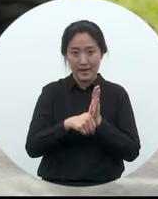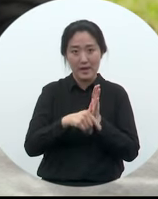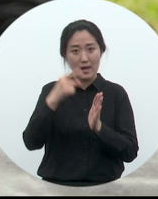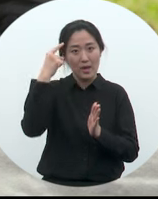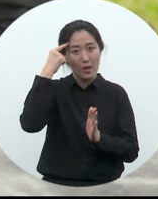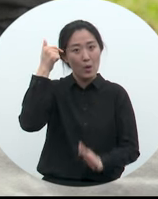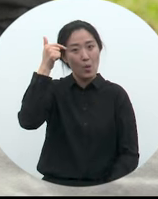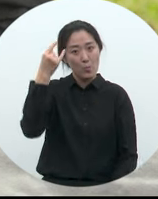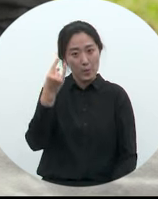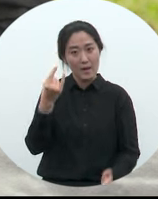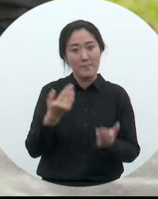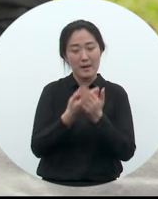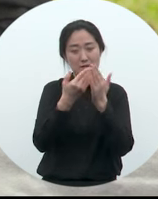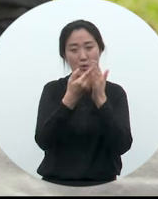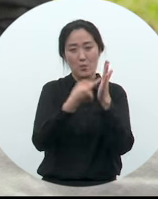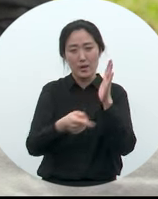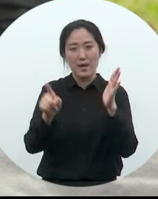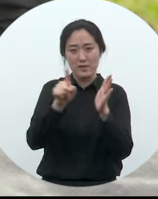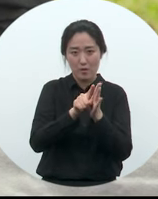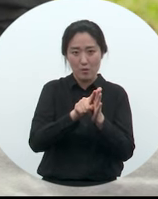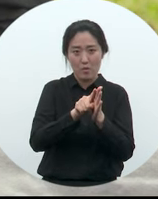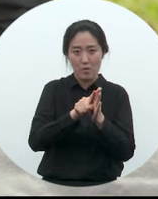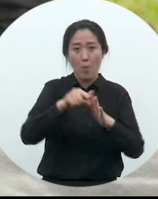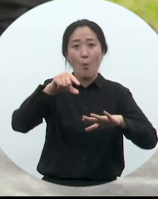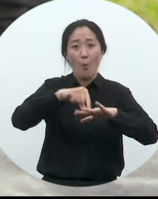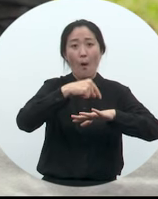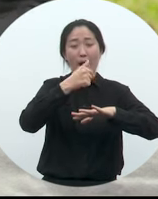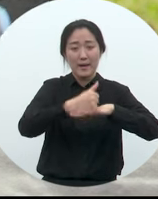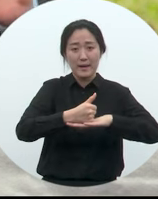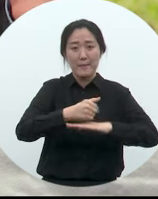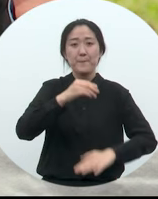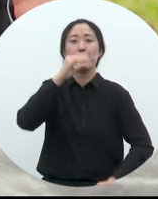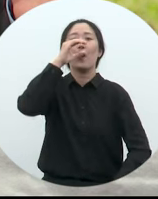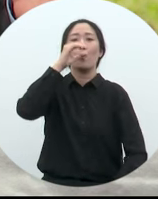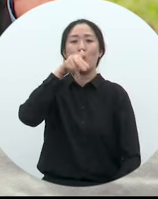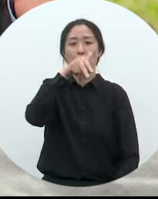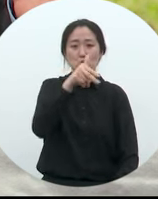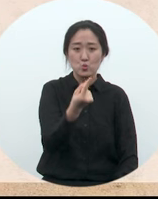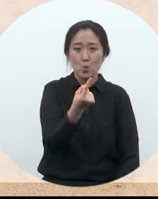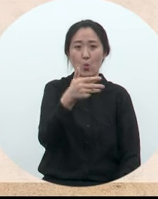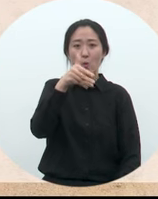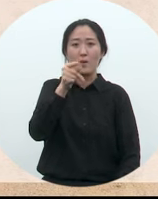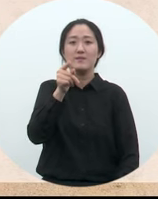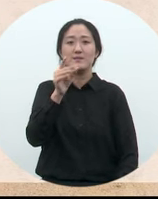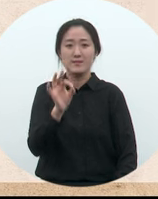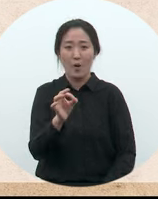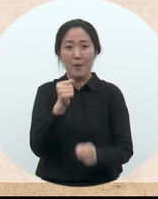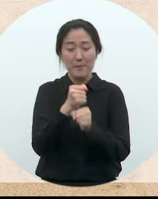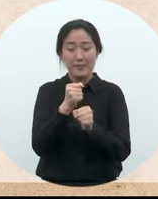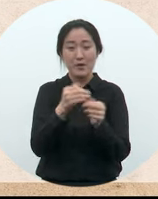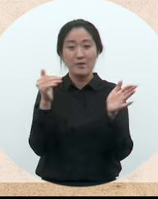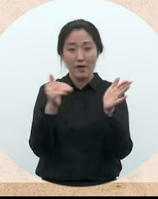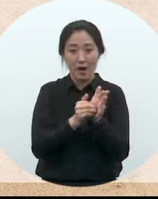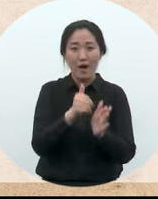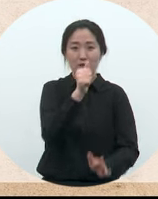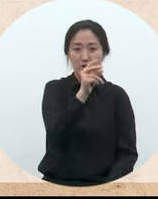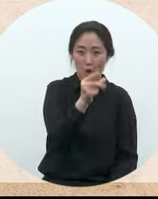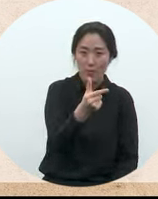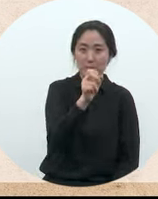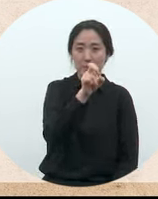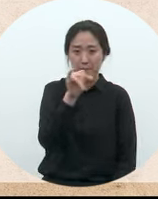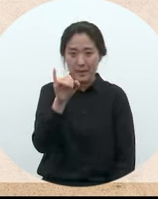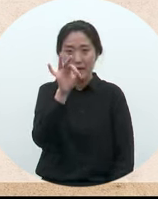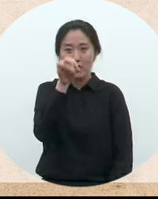두뇌 발달을 위해 궁중조청을 먹었습니다. 궁중에서 조청을 만들어요. 여기에는